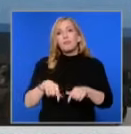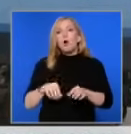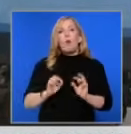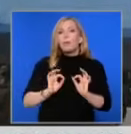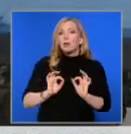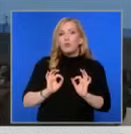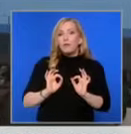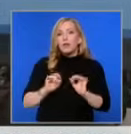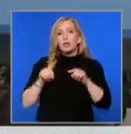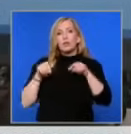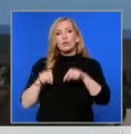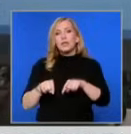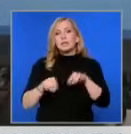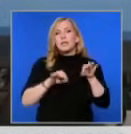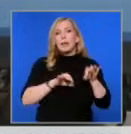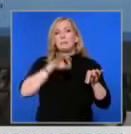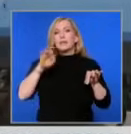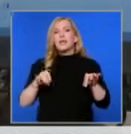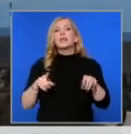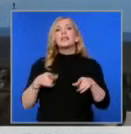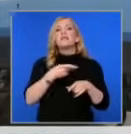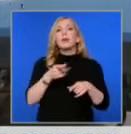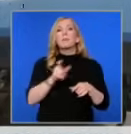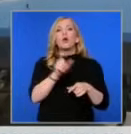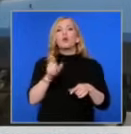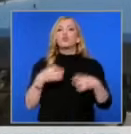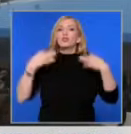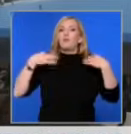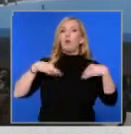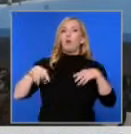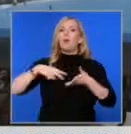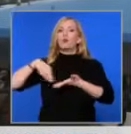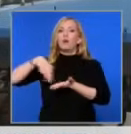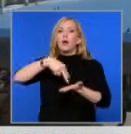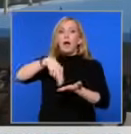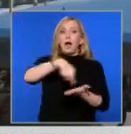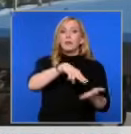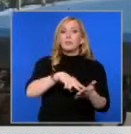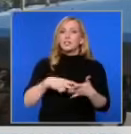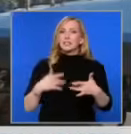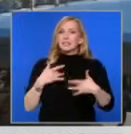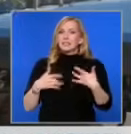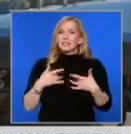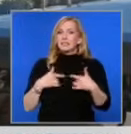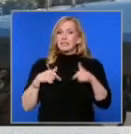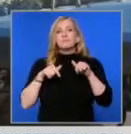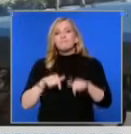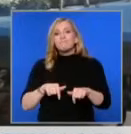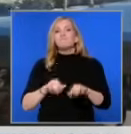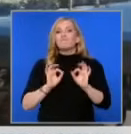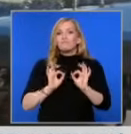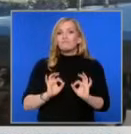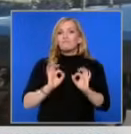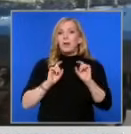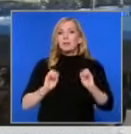те такива, дето свободно карат, те обичат, нали, с повече адреналин и там е, обикновено там стават